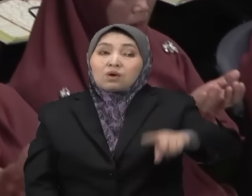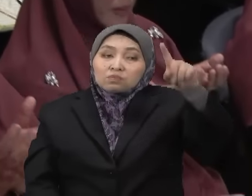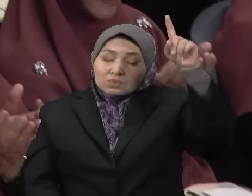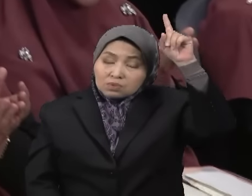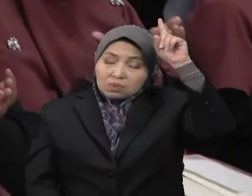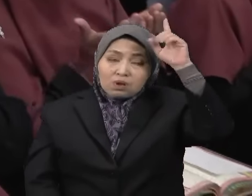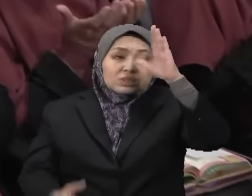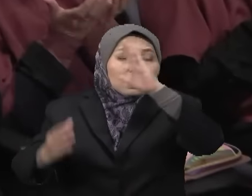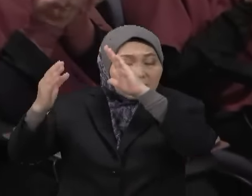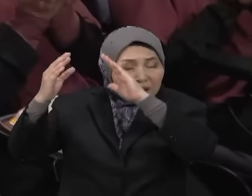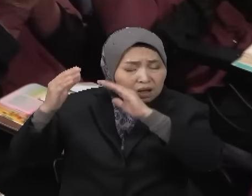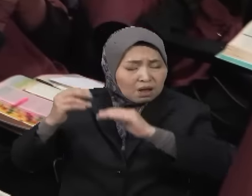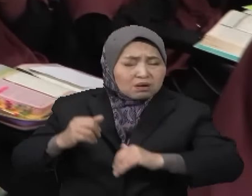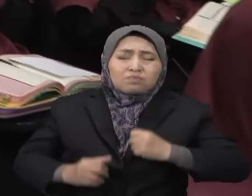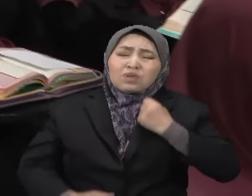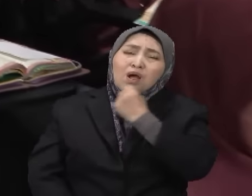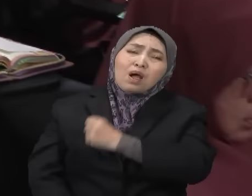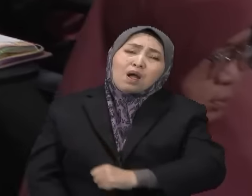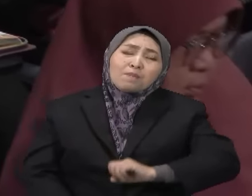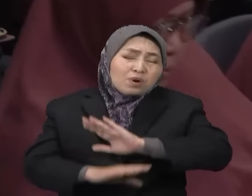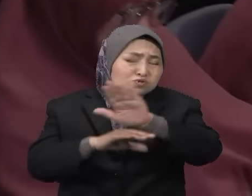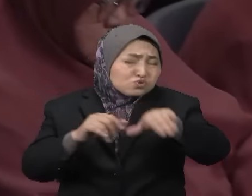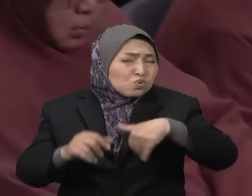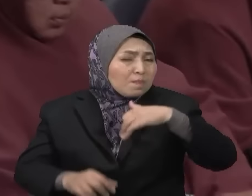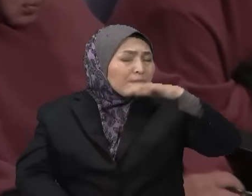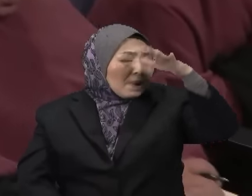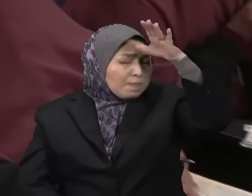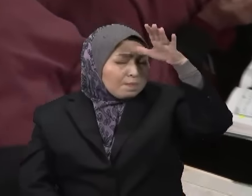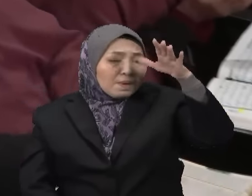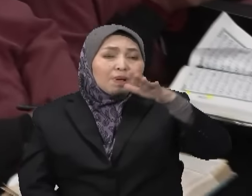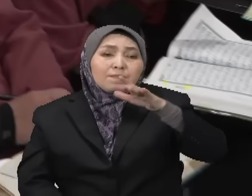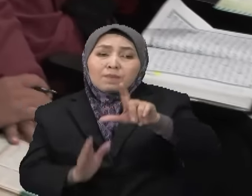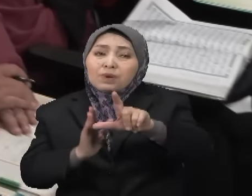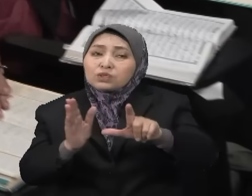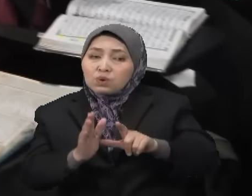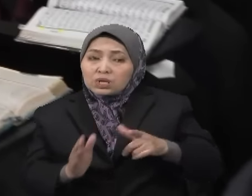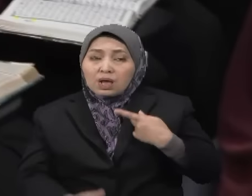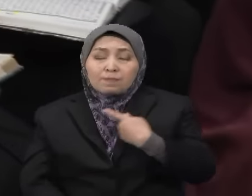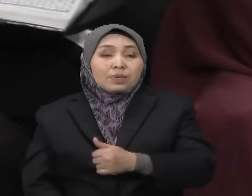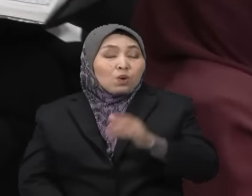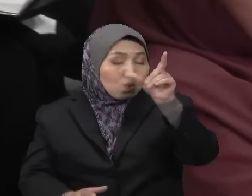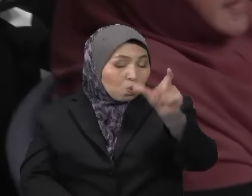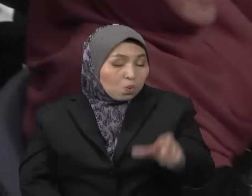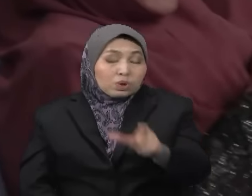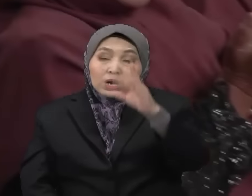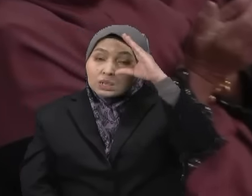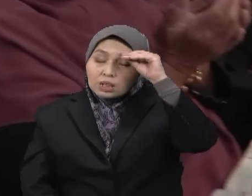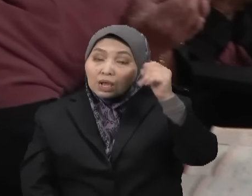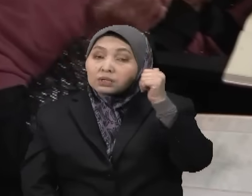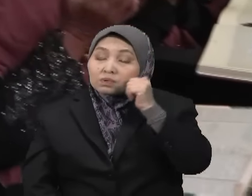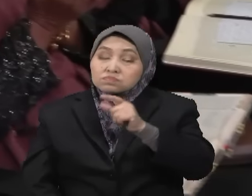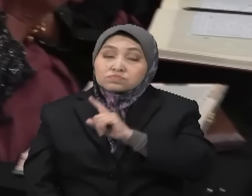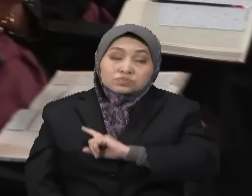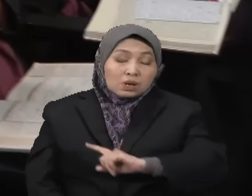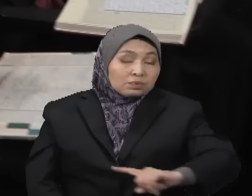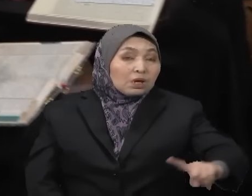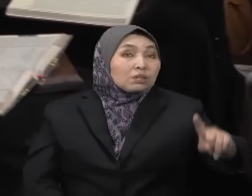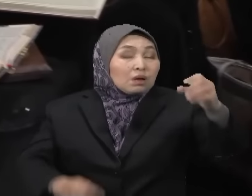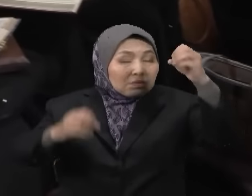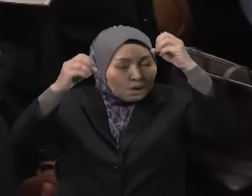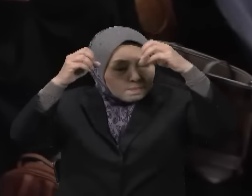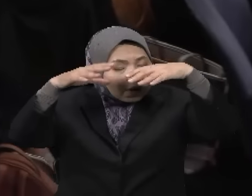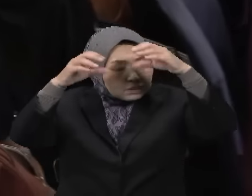agar diampuni segala dosa ibu ayah kami, ibu ayah mertua kami, muslimin, muslimat, mu'minin dan mu'minati birahmatika